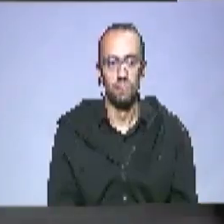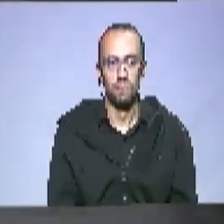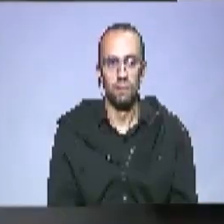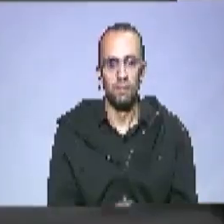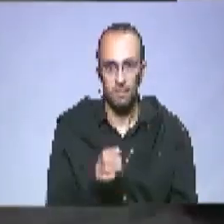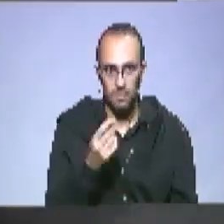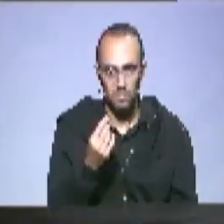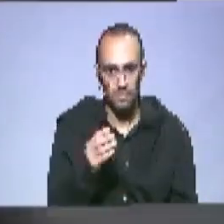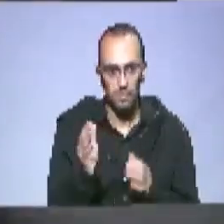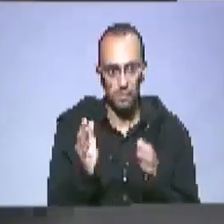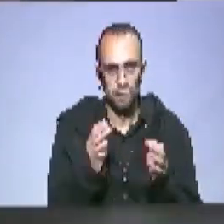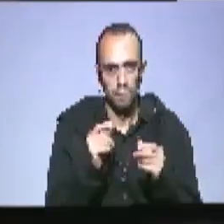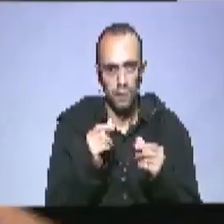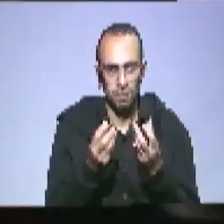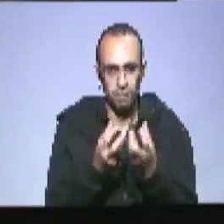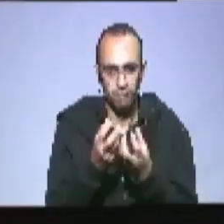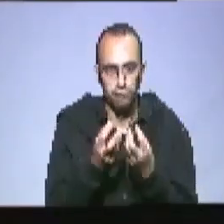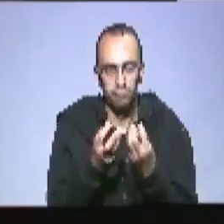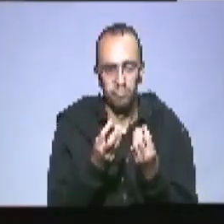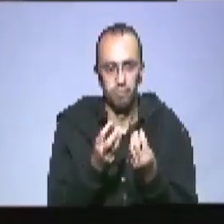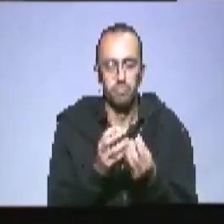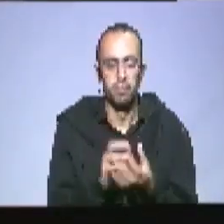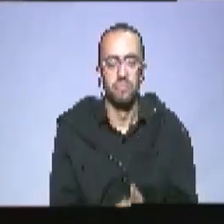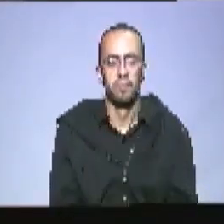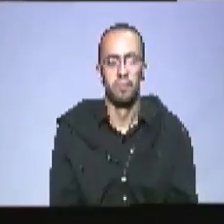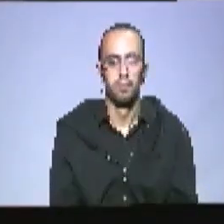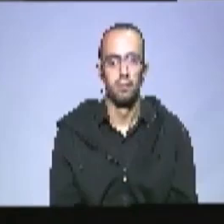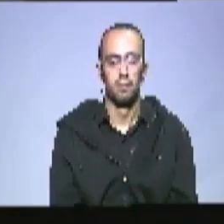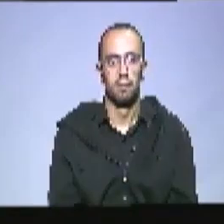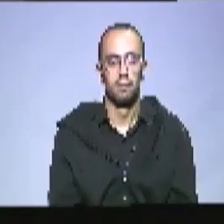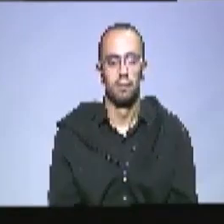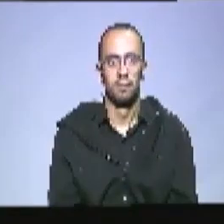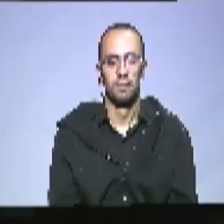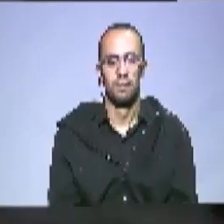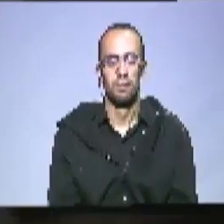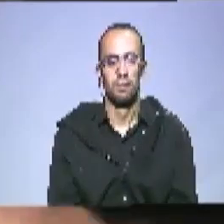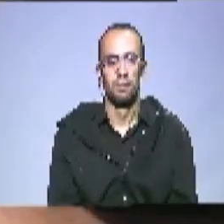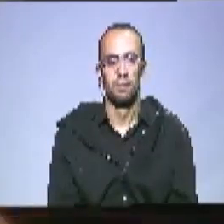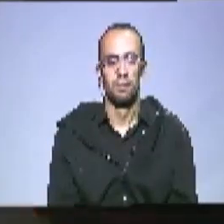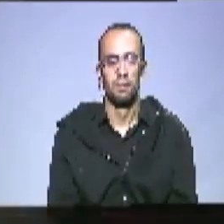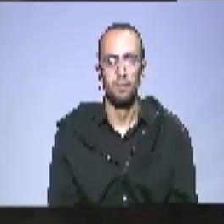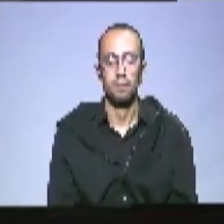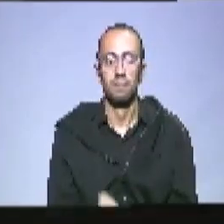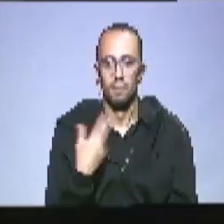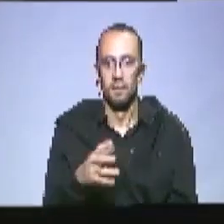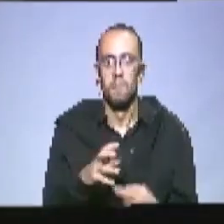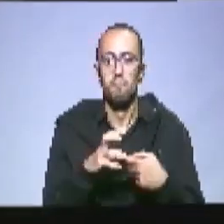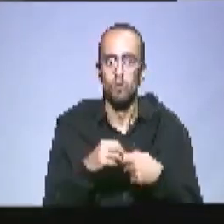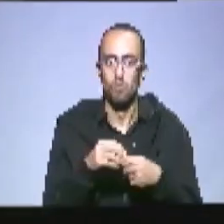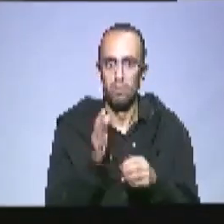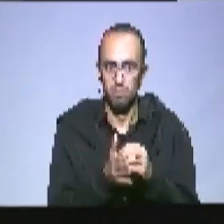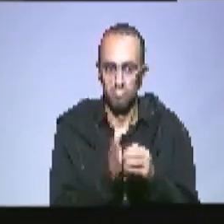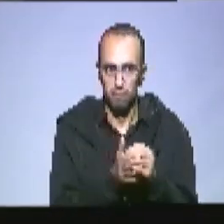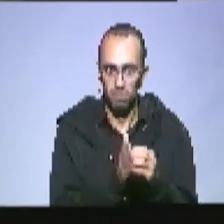تغلي غلوه كده مع البصلايه. طيب حلو قوي يا شيف. وبعدين ناخد معانا المشروم بتاعنا ننزل